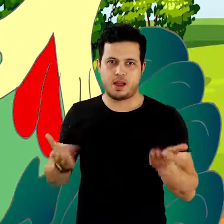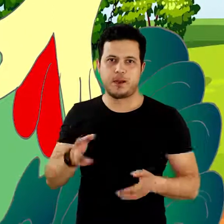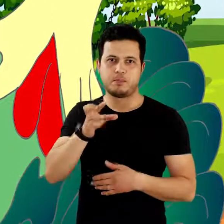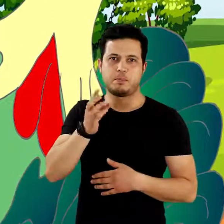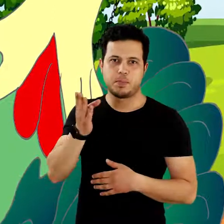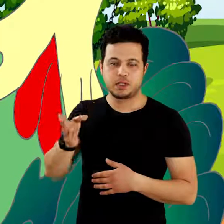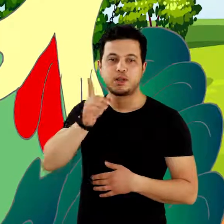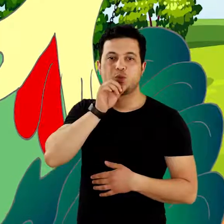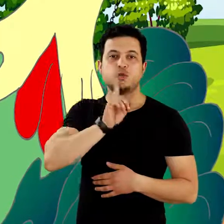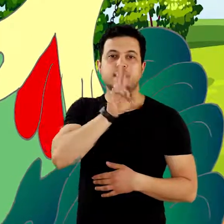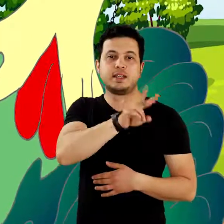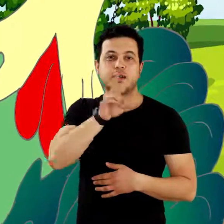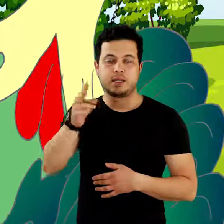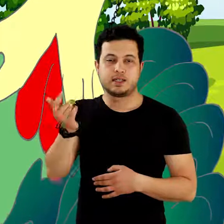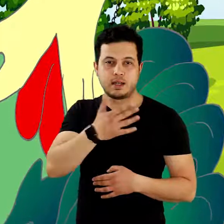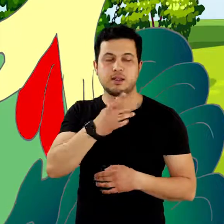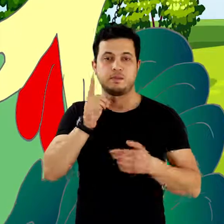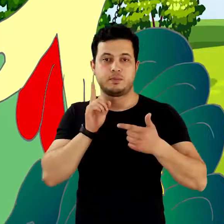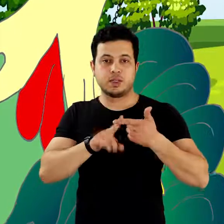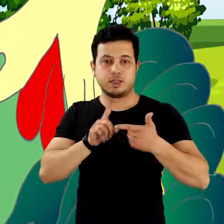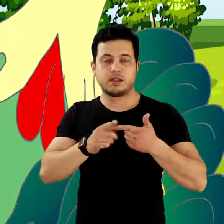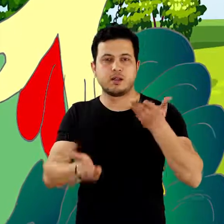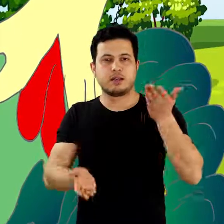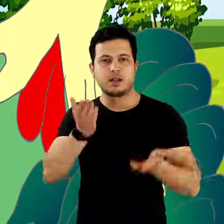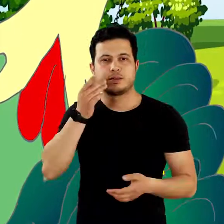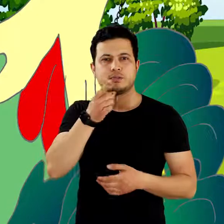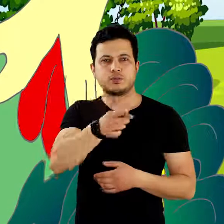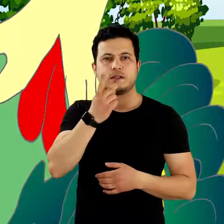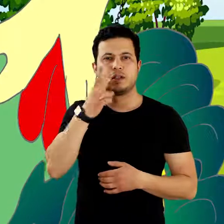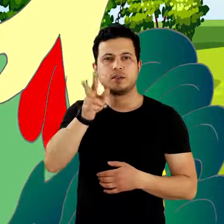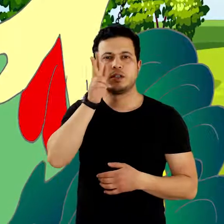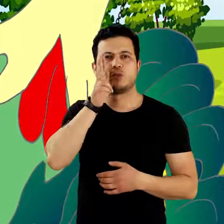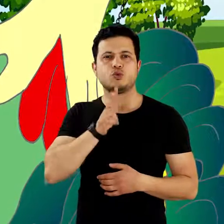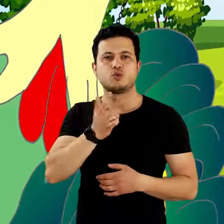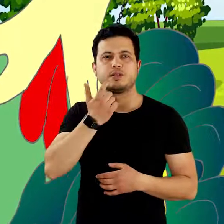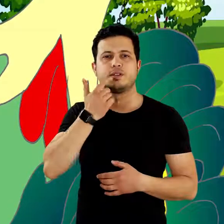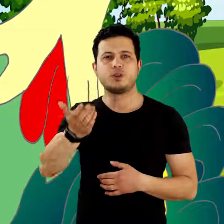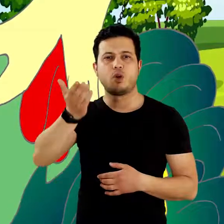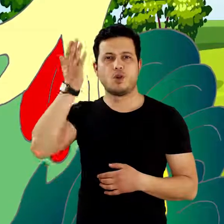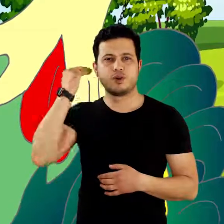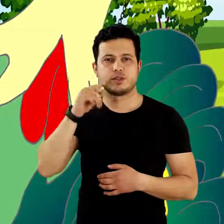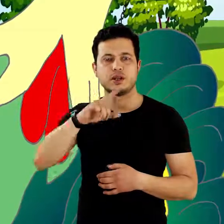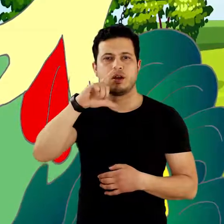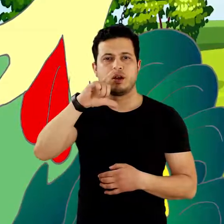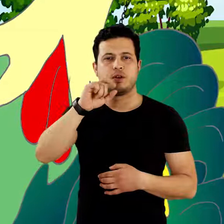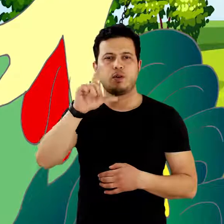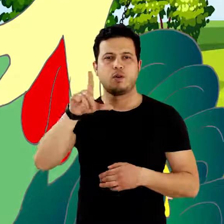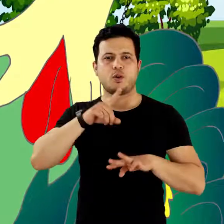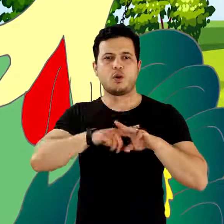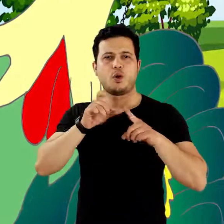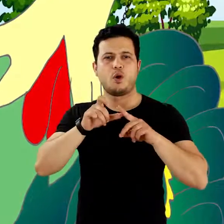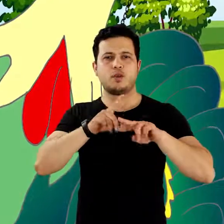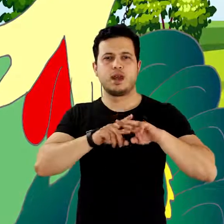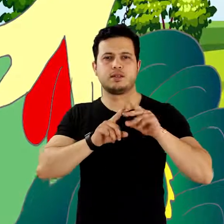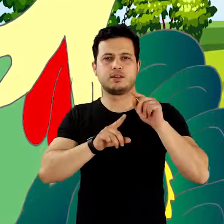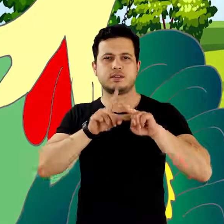122 tane. İkincisi, yaklaşık bundan 2300 yıl önce Kolezi adında antik bir kent